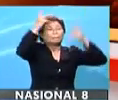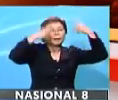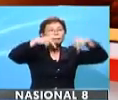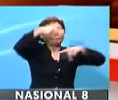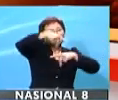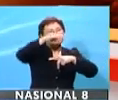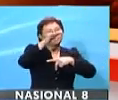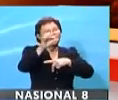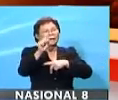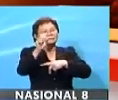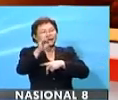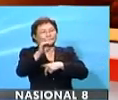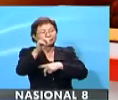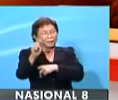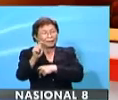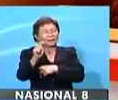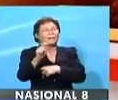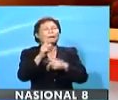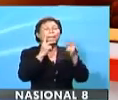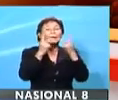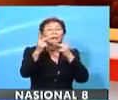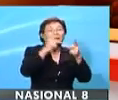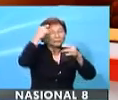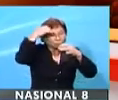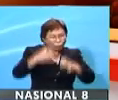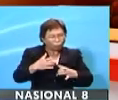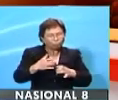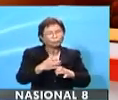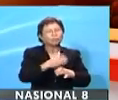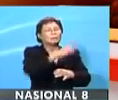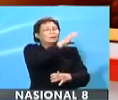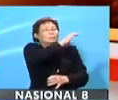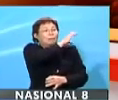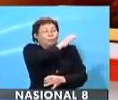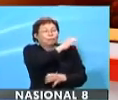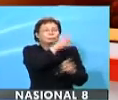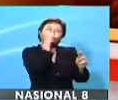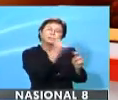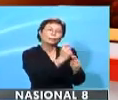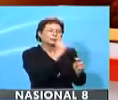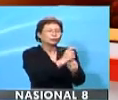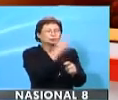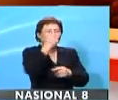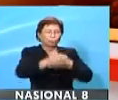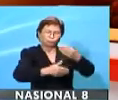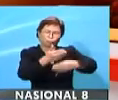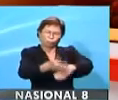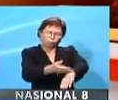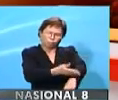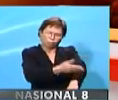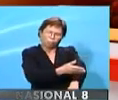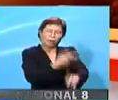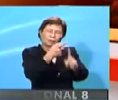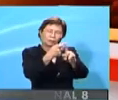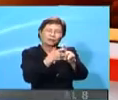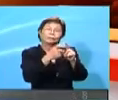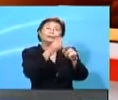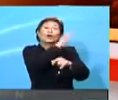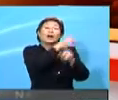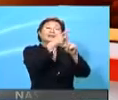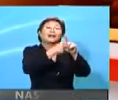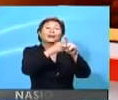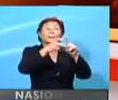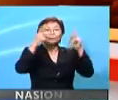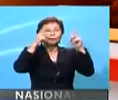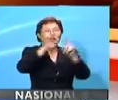Datuk Wan Ahmad Nizam Wan Abdul Hamid berkata, keputusan mengekalkan Ahmad Yusof berdasarkan kepada prestasi jurulatih berasal dari Pulau Pinang itu dalam